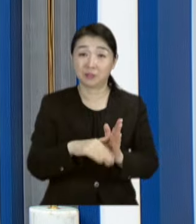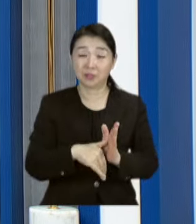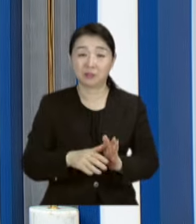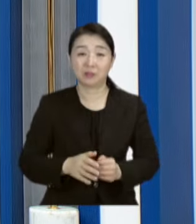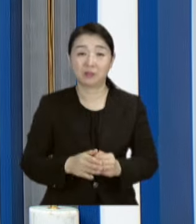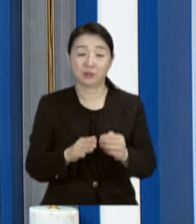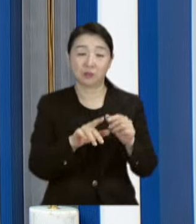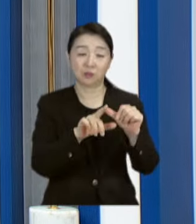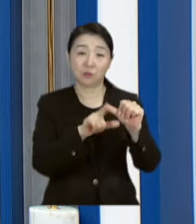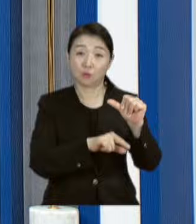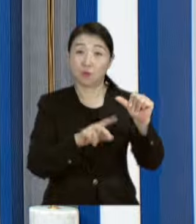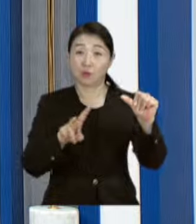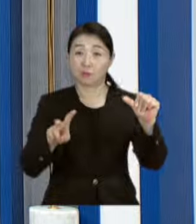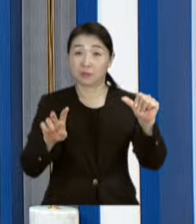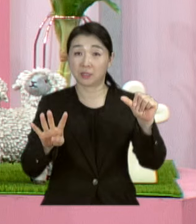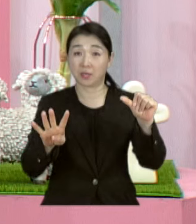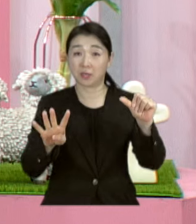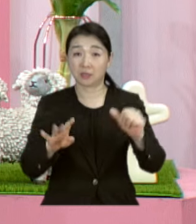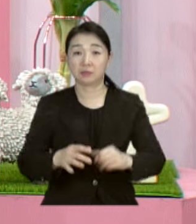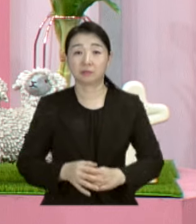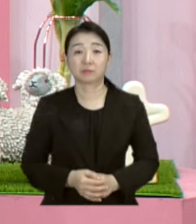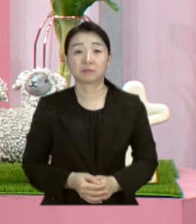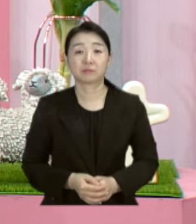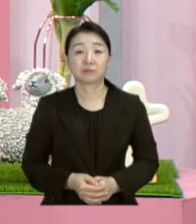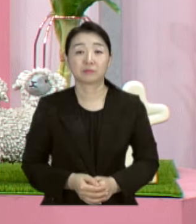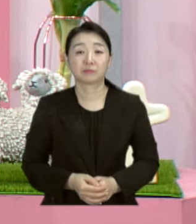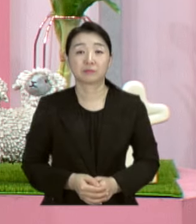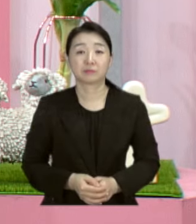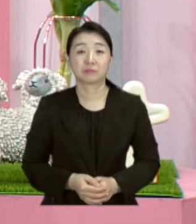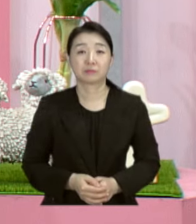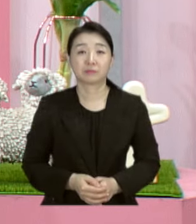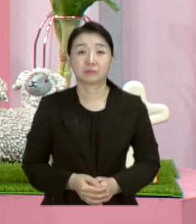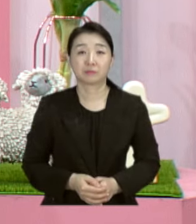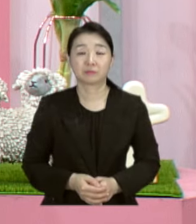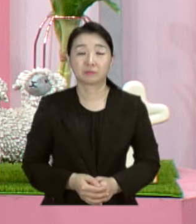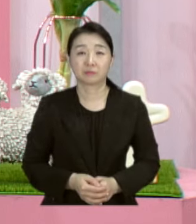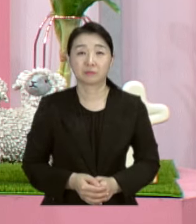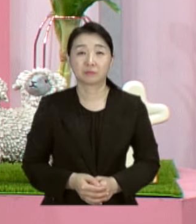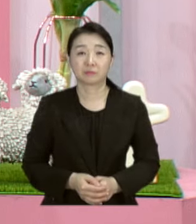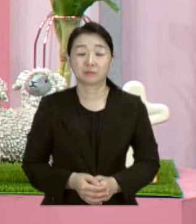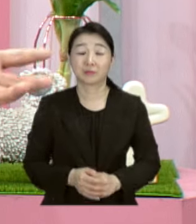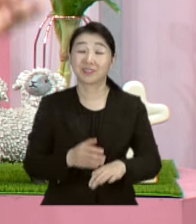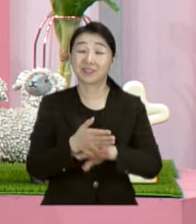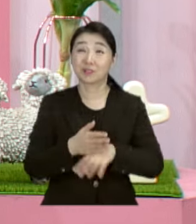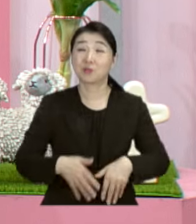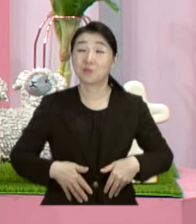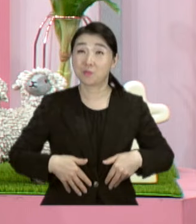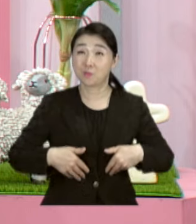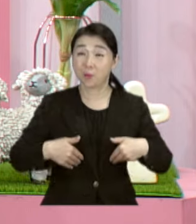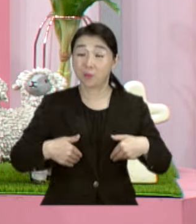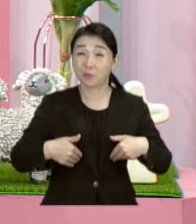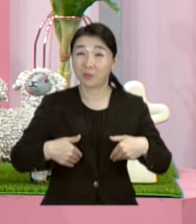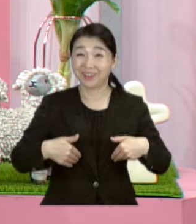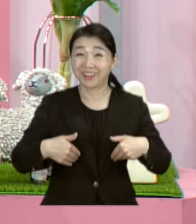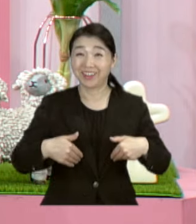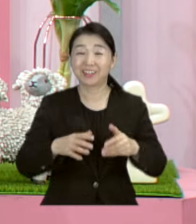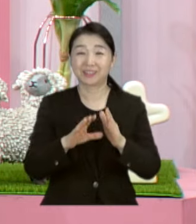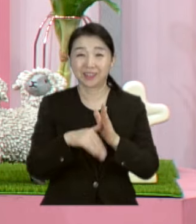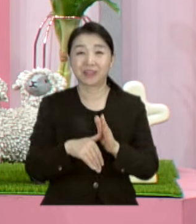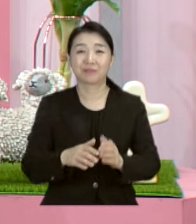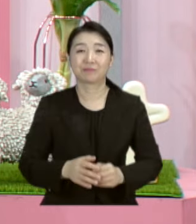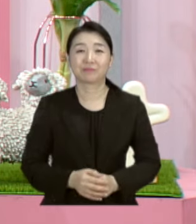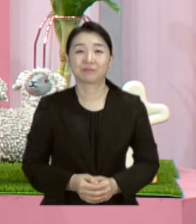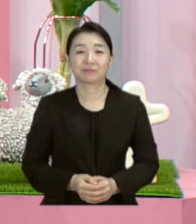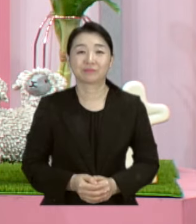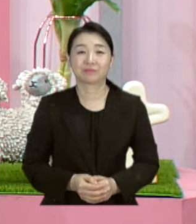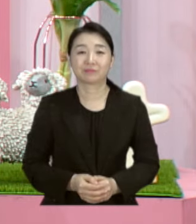1977년 5월 24일. 오, 5월 24일. 예. 늦봄 아지랑이가 피어나고 그럴